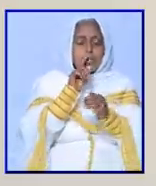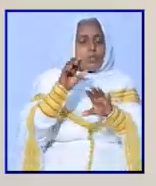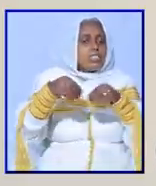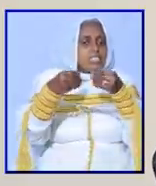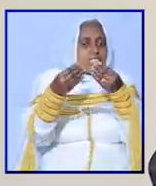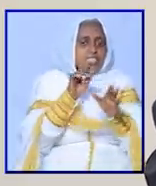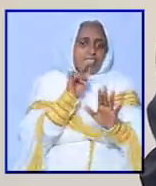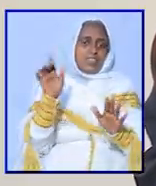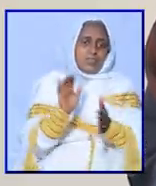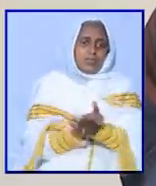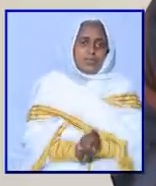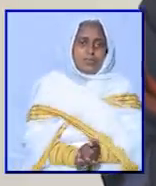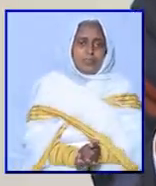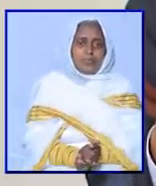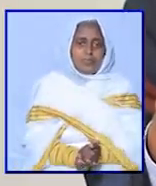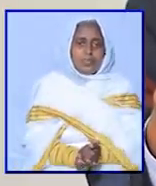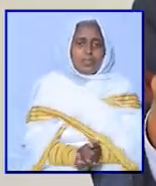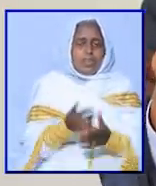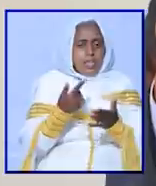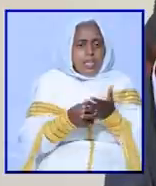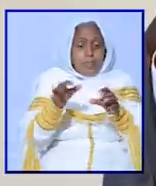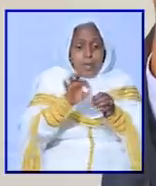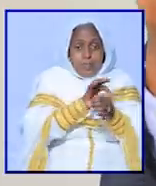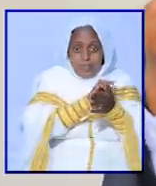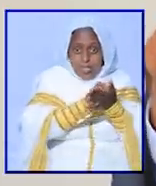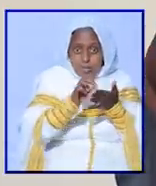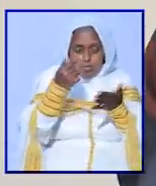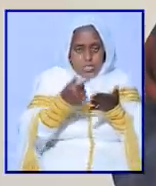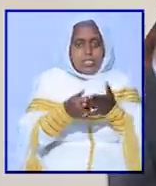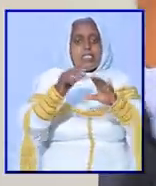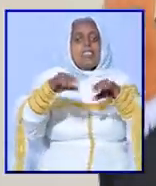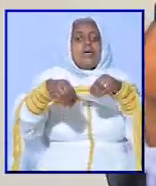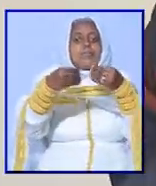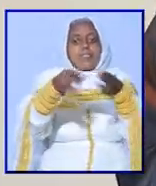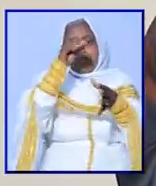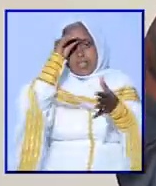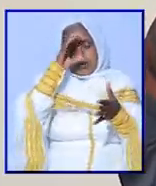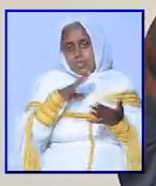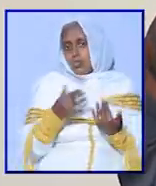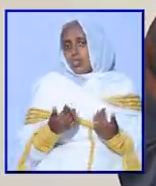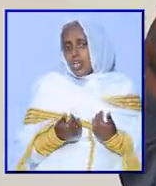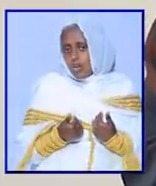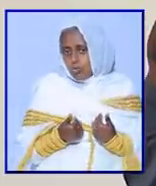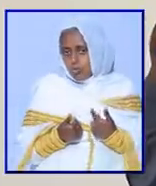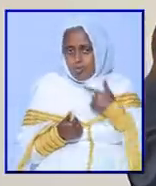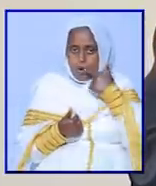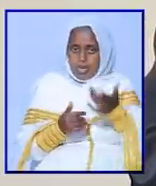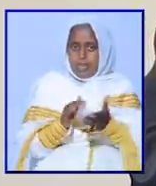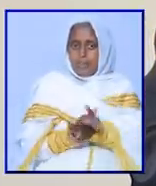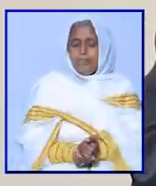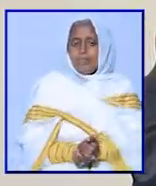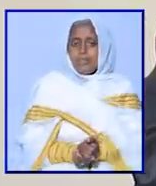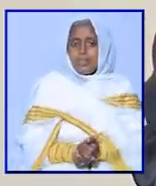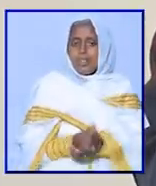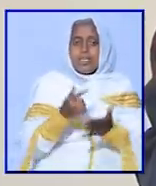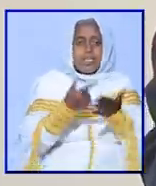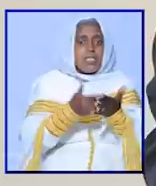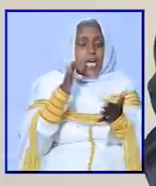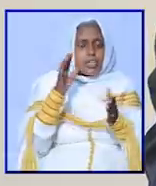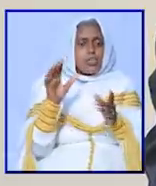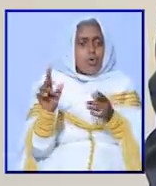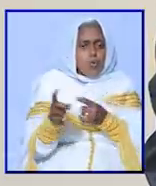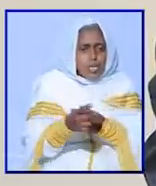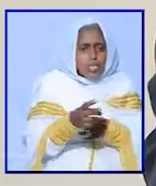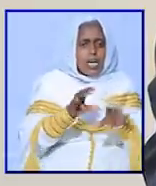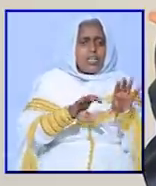ስጦታ ነው ሲሰጥ ነው ይሄ በመንፈስ ቅዱስ እንዴ የሚሰጣቸው ሰዎች አሉ አለ ይሄ እንዴ